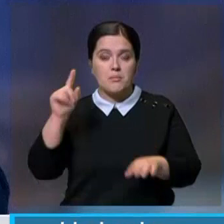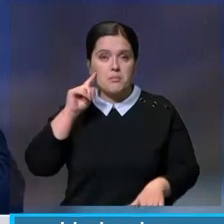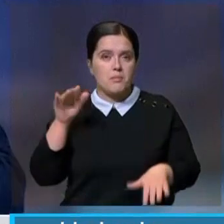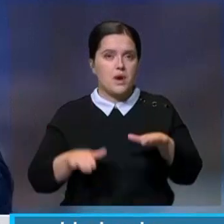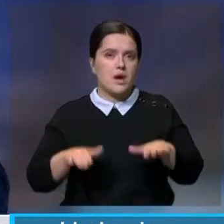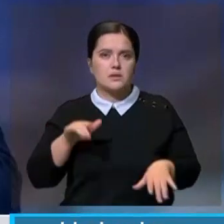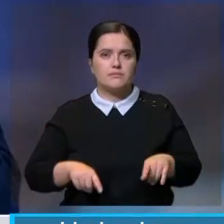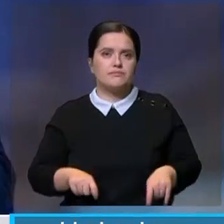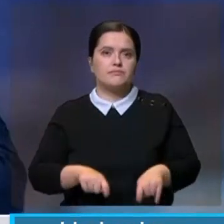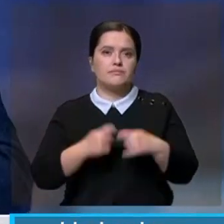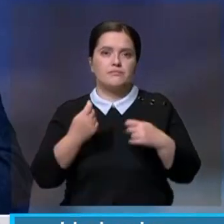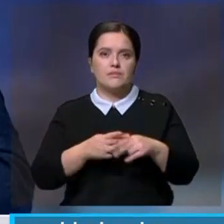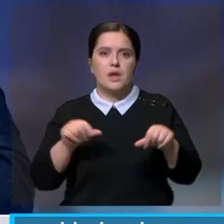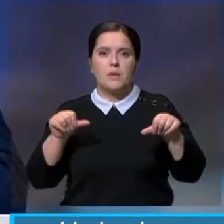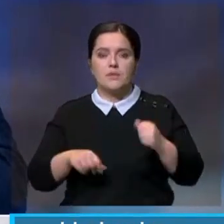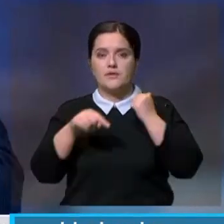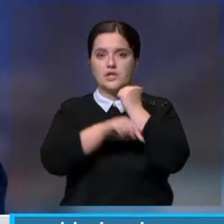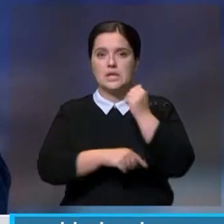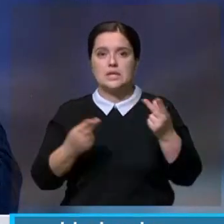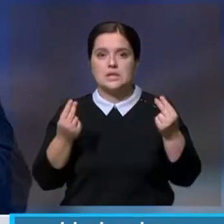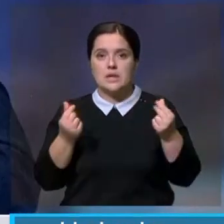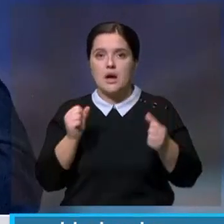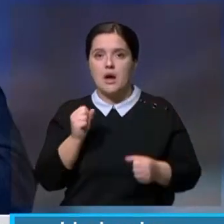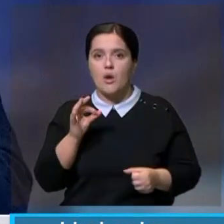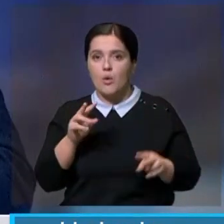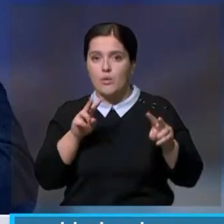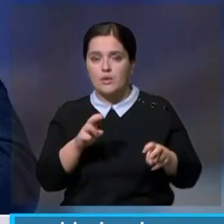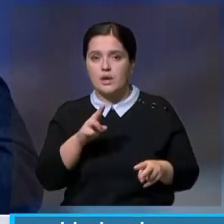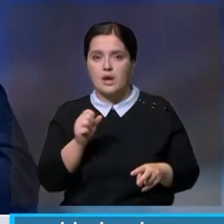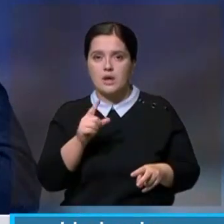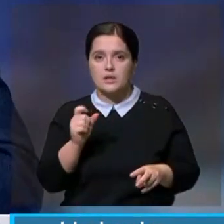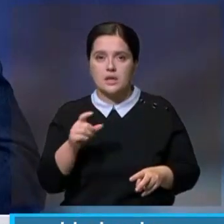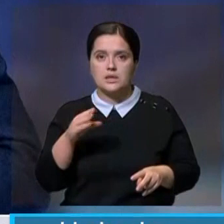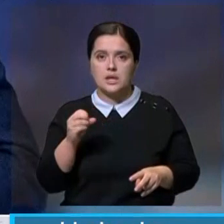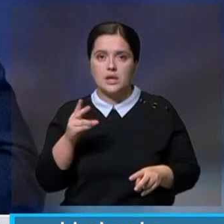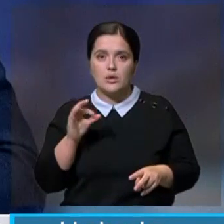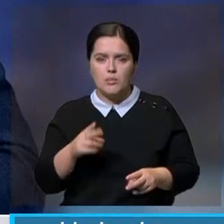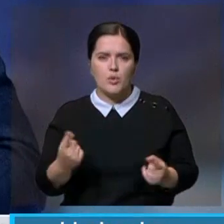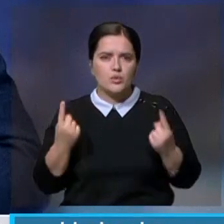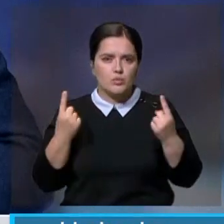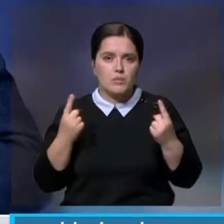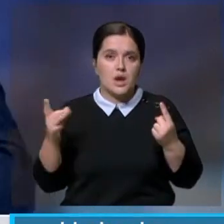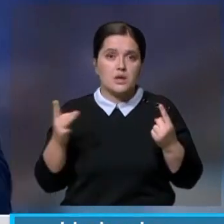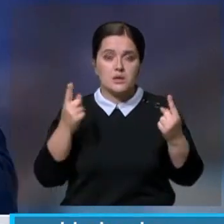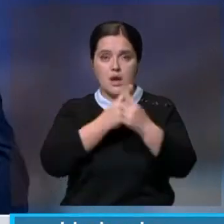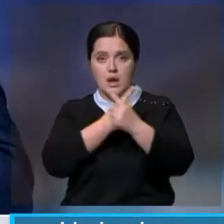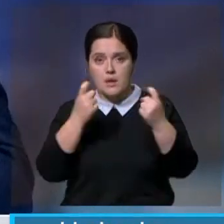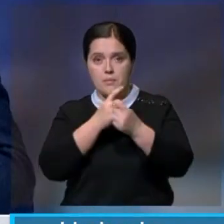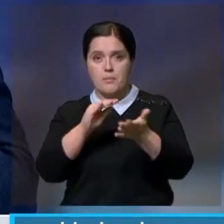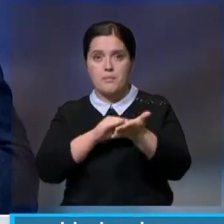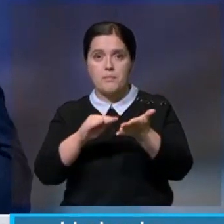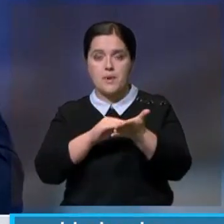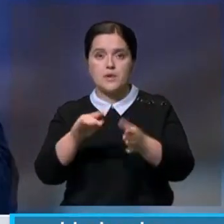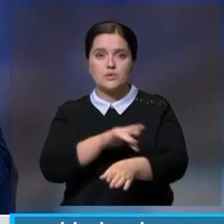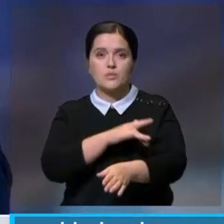подозревают в злоупотреблении должностными полномочиями и в хищении средств акционерного общества «Казахтелеком» в особо крупном размере. Об этом сообщили в пресс-службе